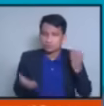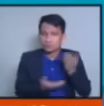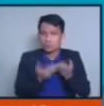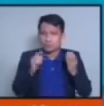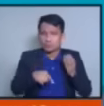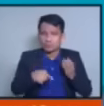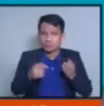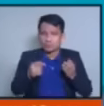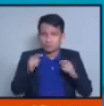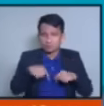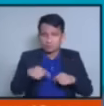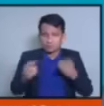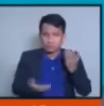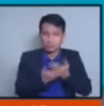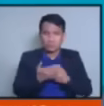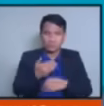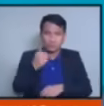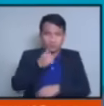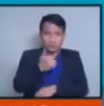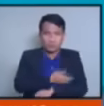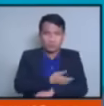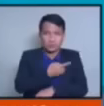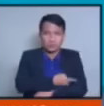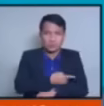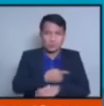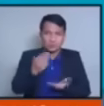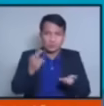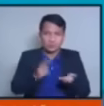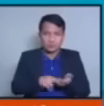sa ano, sa Waymandex po. May kasulatan ko na